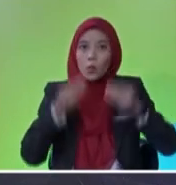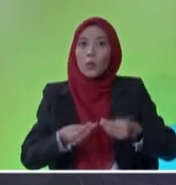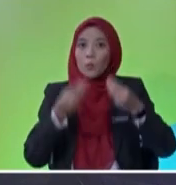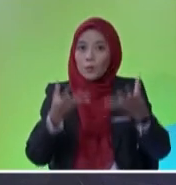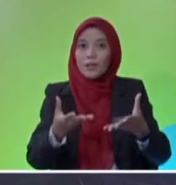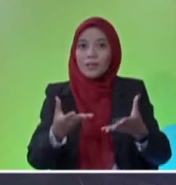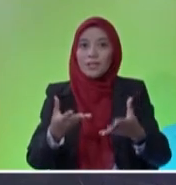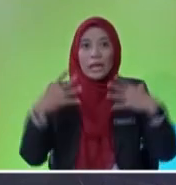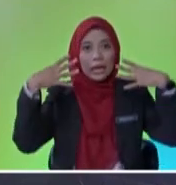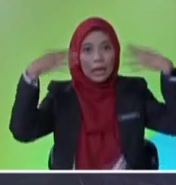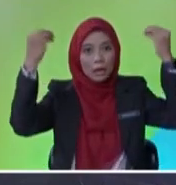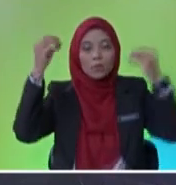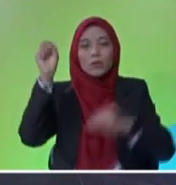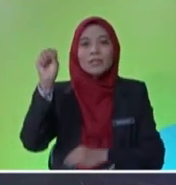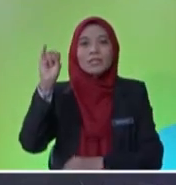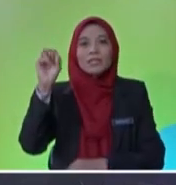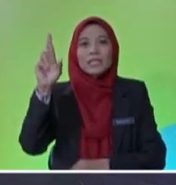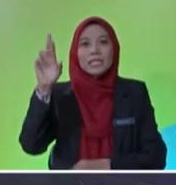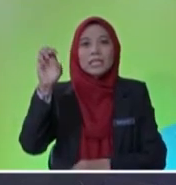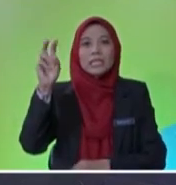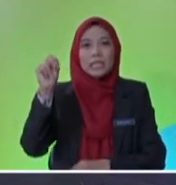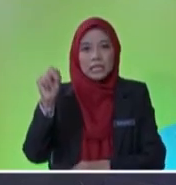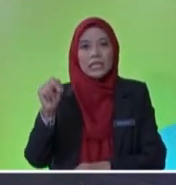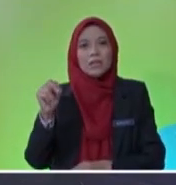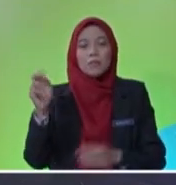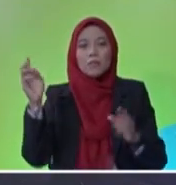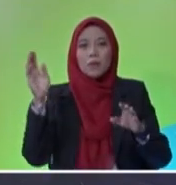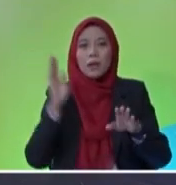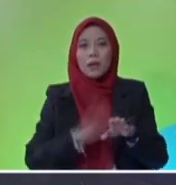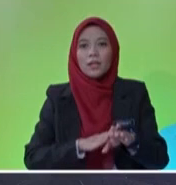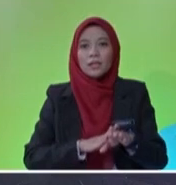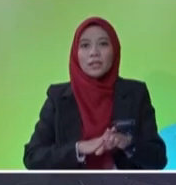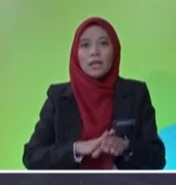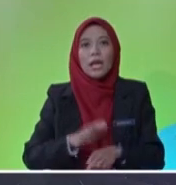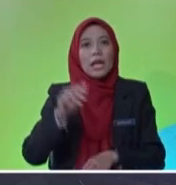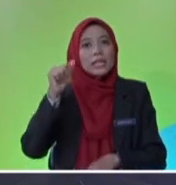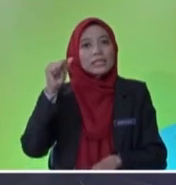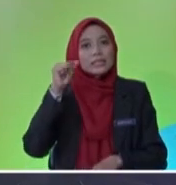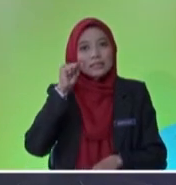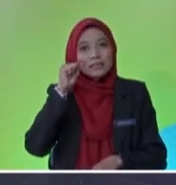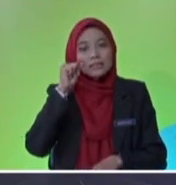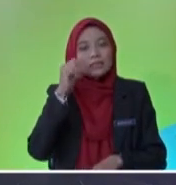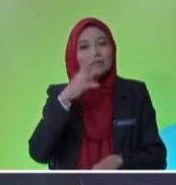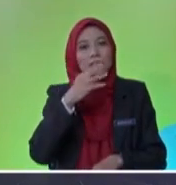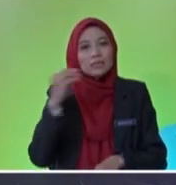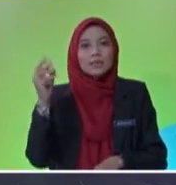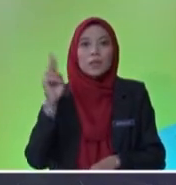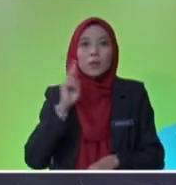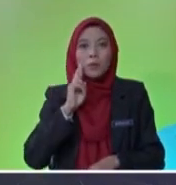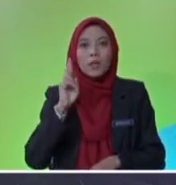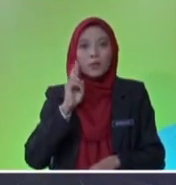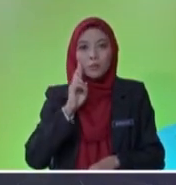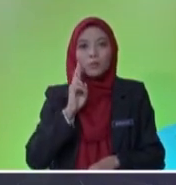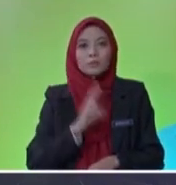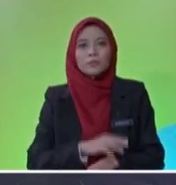dan Adik Rabiatul sekali ah sebagai ada soalnya odise Dialog itu kan kita punya Otik dialog kita kedepannya